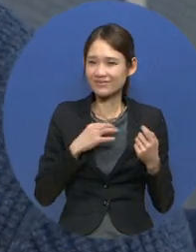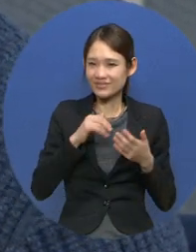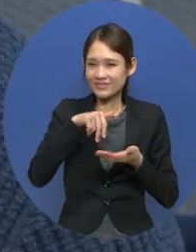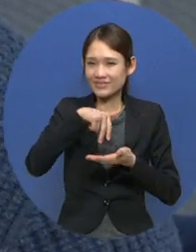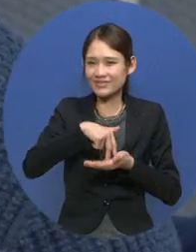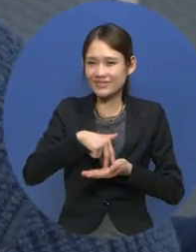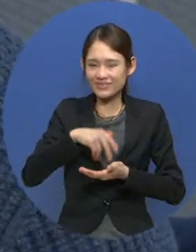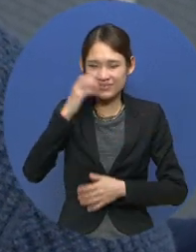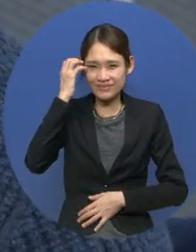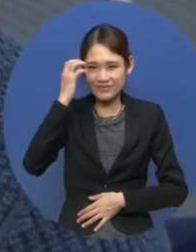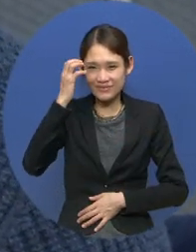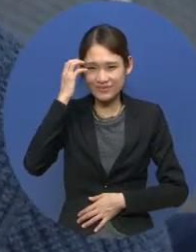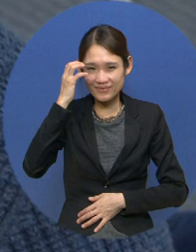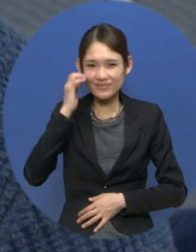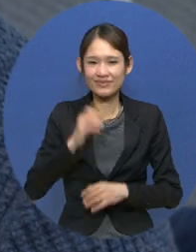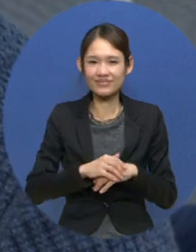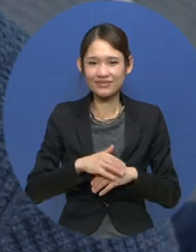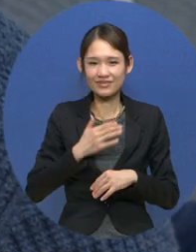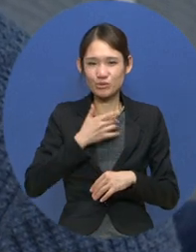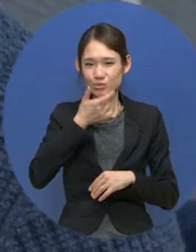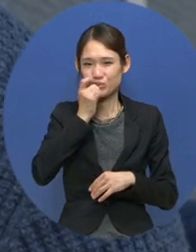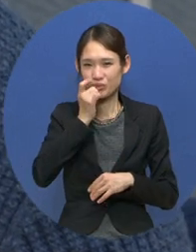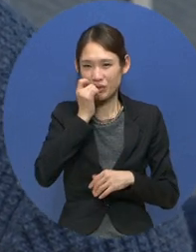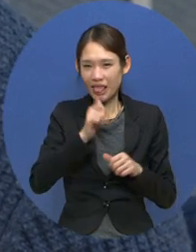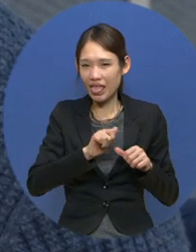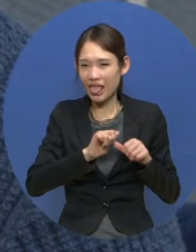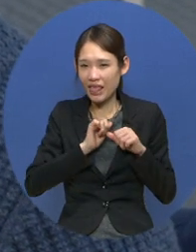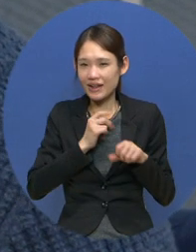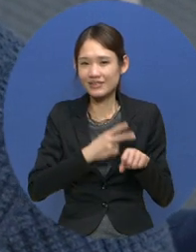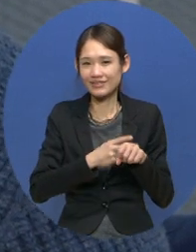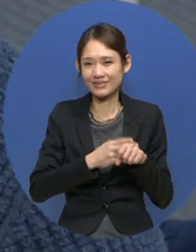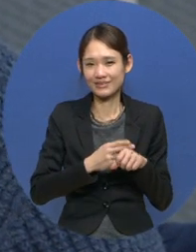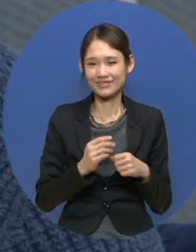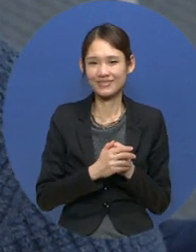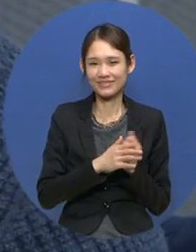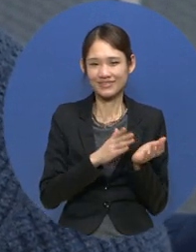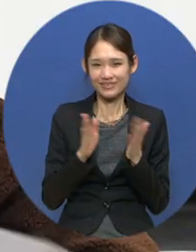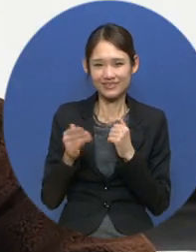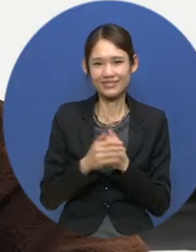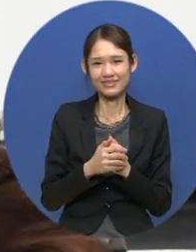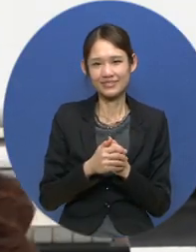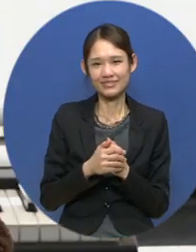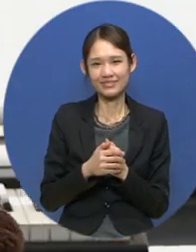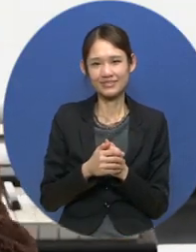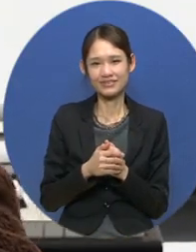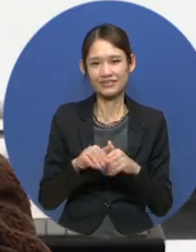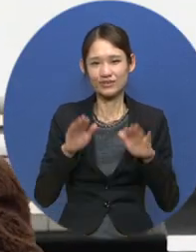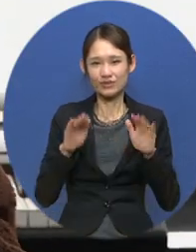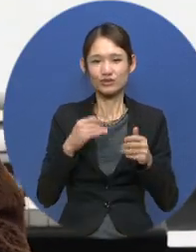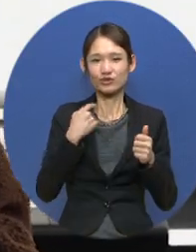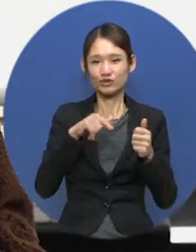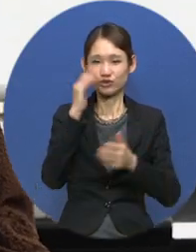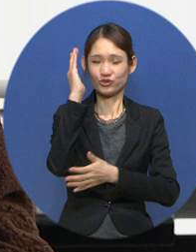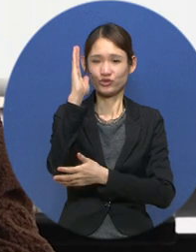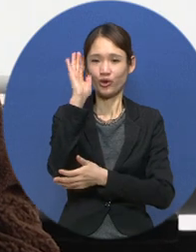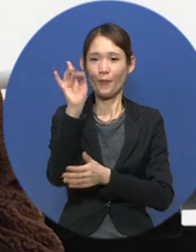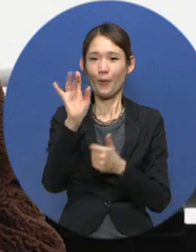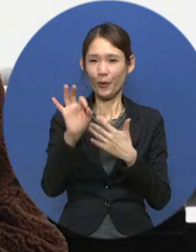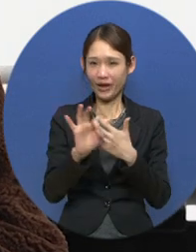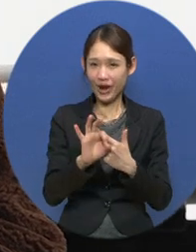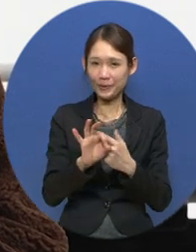야 이러면 내가 뭐가 되냐. 내가 그래 너무 부족한 게으른 선생님이었나 보다. 하하하. 자 오늘 수업 뭐 할 거냐면은